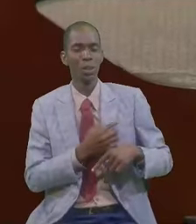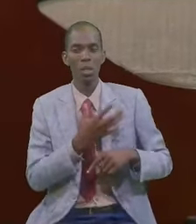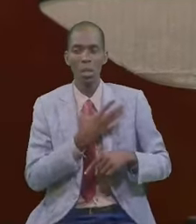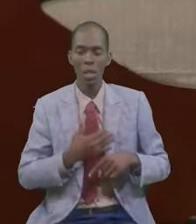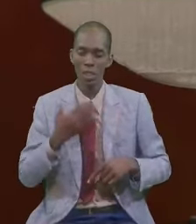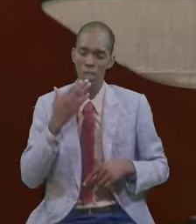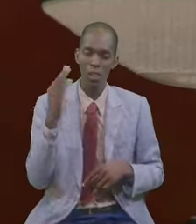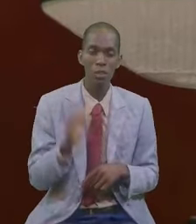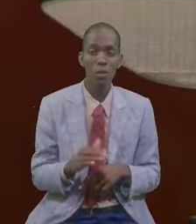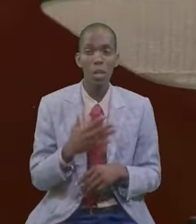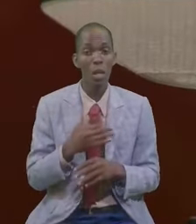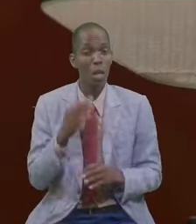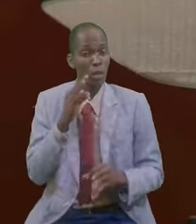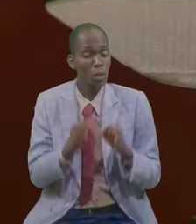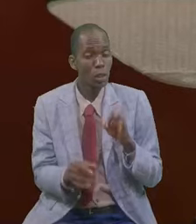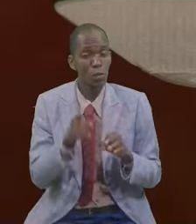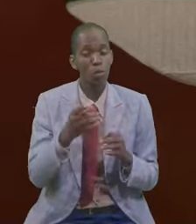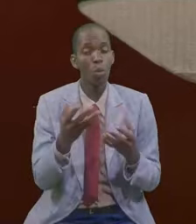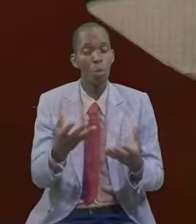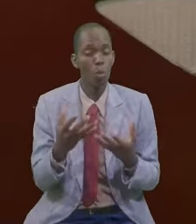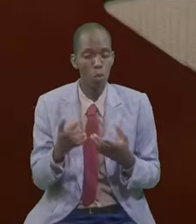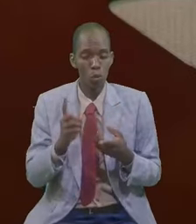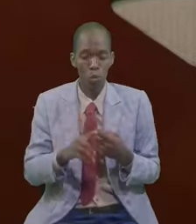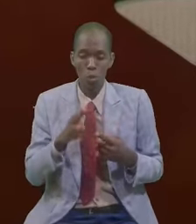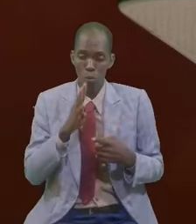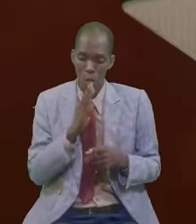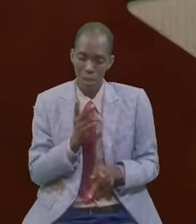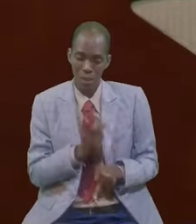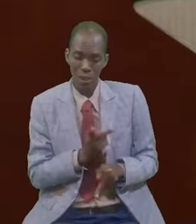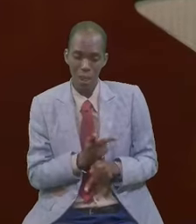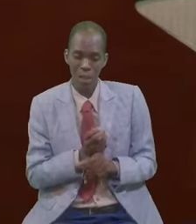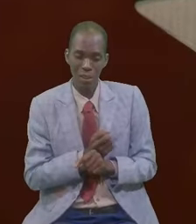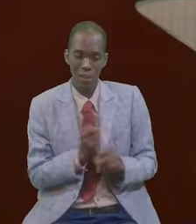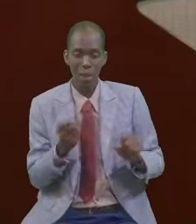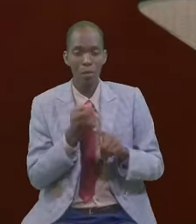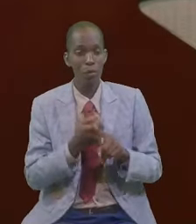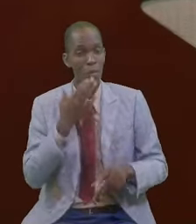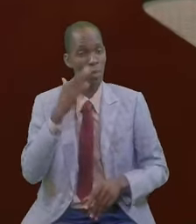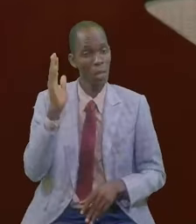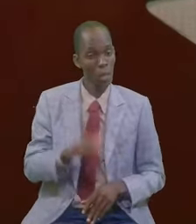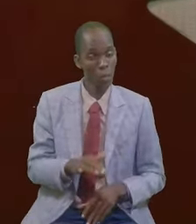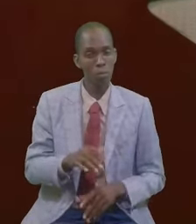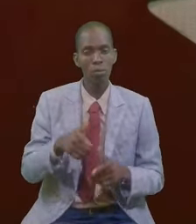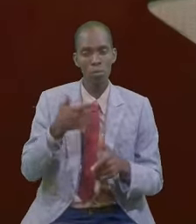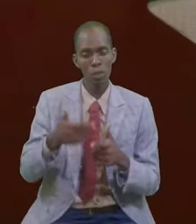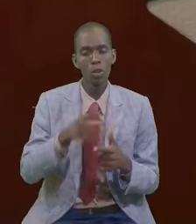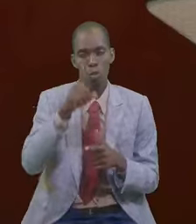inique, mauvais. Si tu veux réellement être préservé du mal, toi-même, tu te